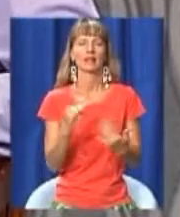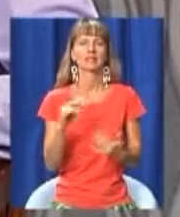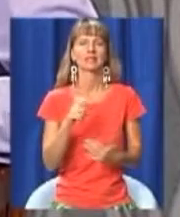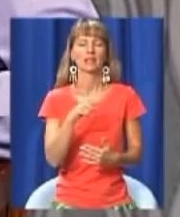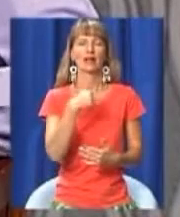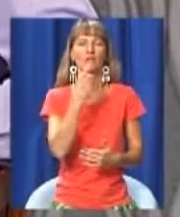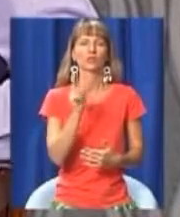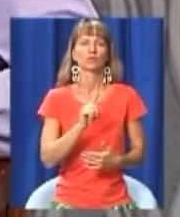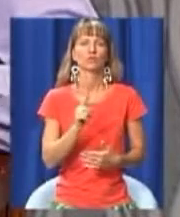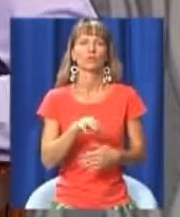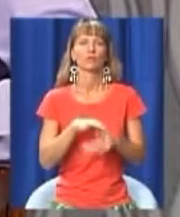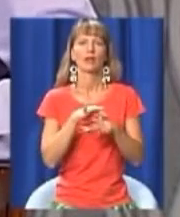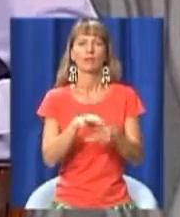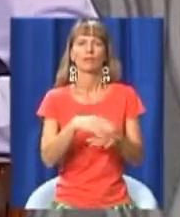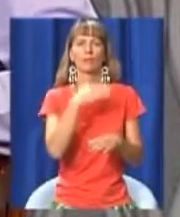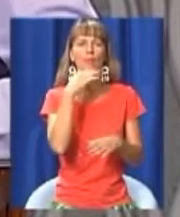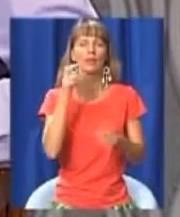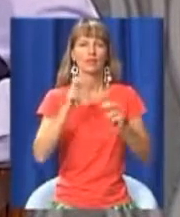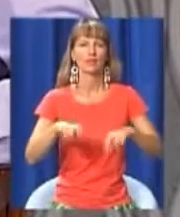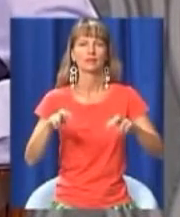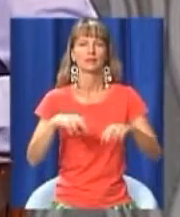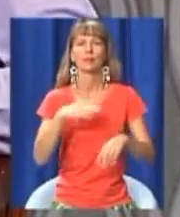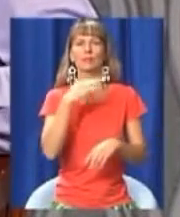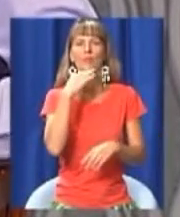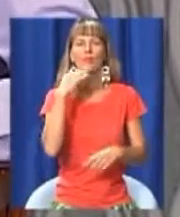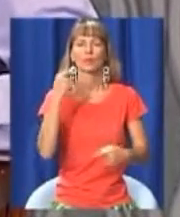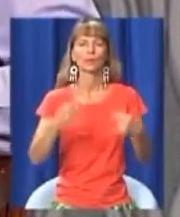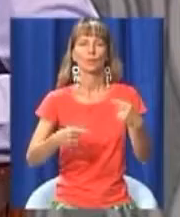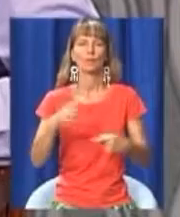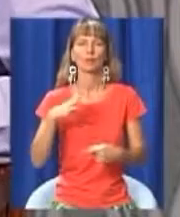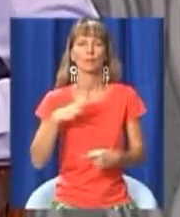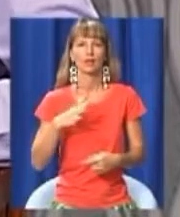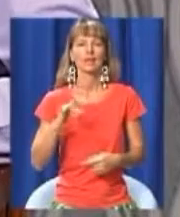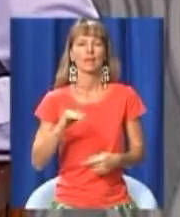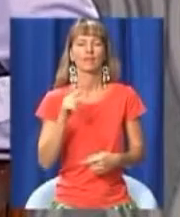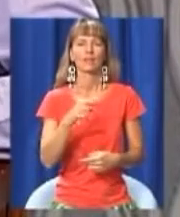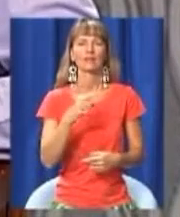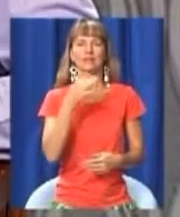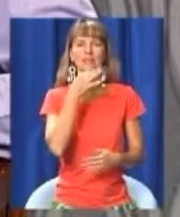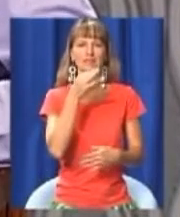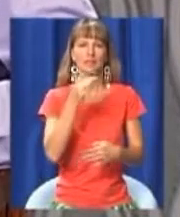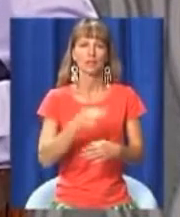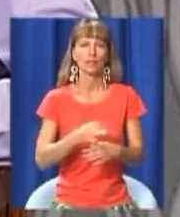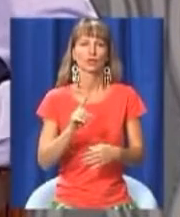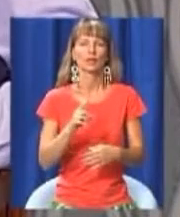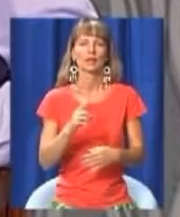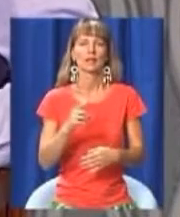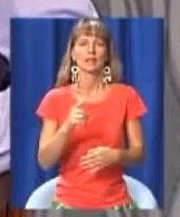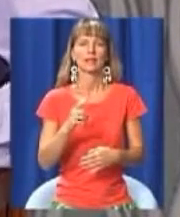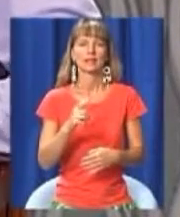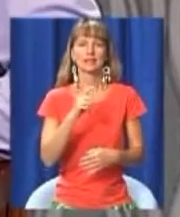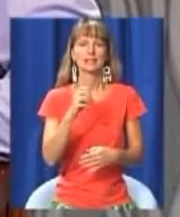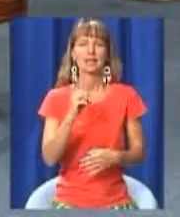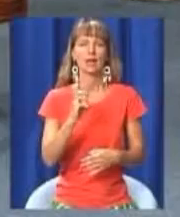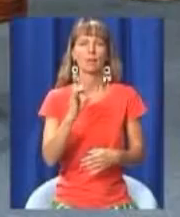причому, кажуть, що проводили не одне дослідження, тобто багато-багато суперечок було, і вони довели, що все-таки зебра чорна і має білі